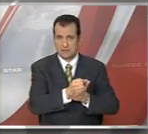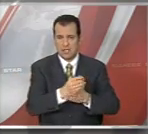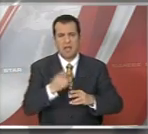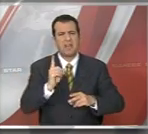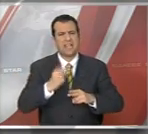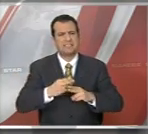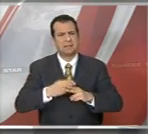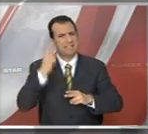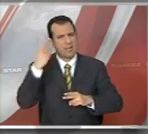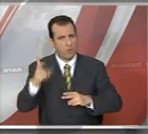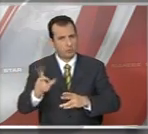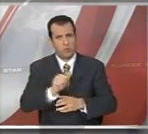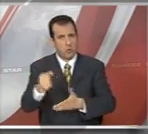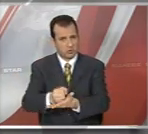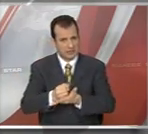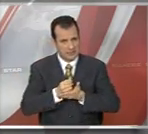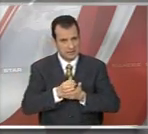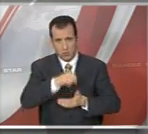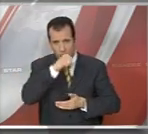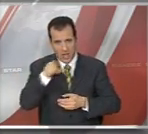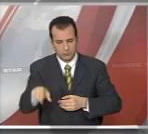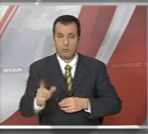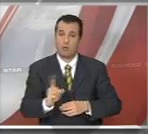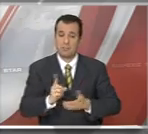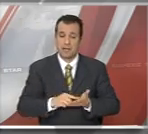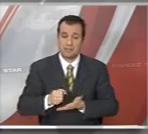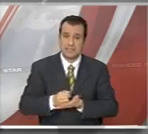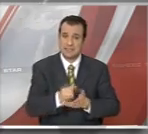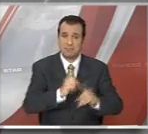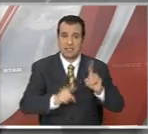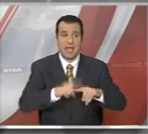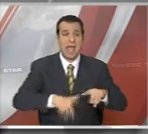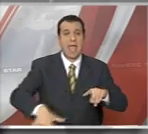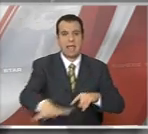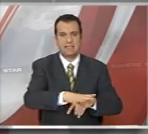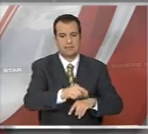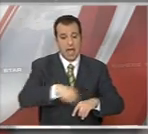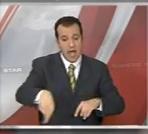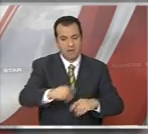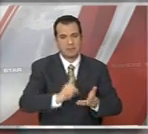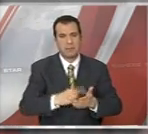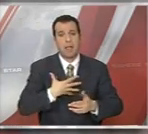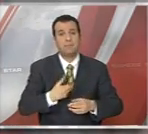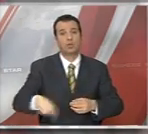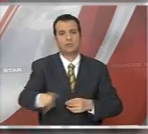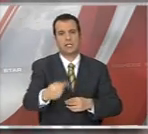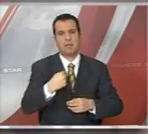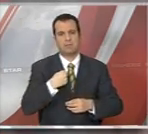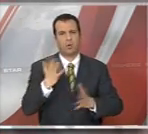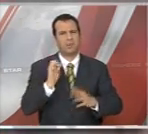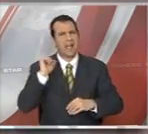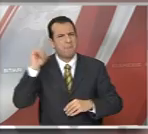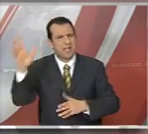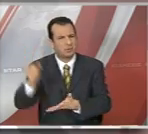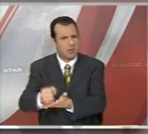παράγοντα χρειάζεται τη στήριξη των ελλήνων πολιτών αν δεν εμπνεύσουμε την εμπιστοσύνη στους έλληνες πολίτες οποιαδήποτε στήριξη απ έξω